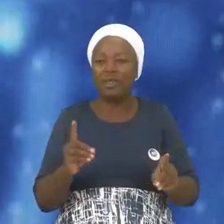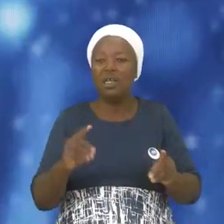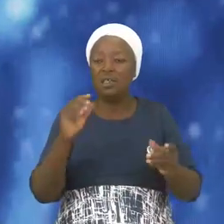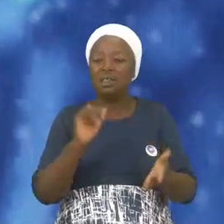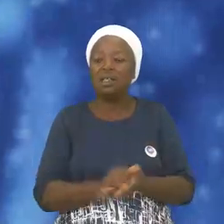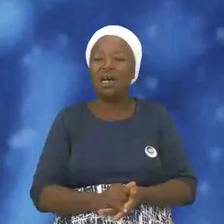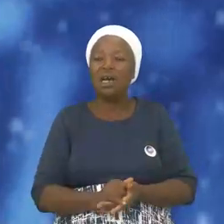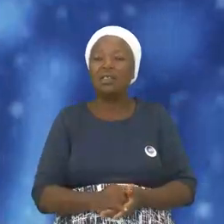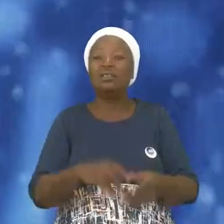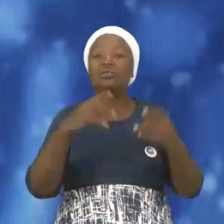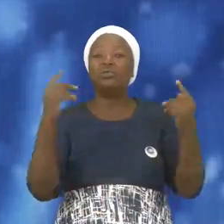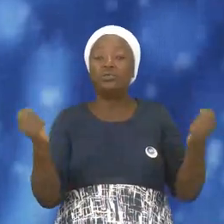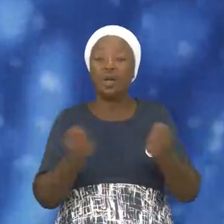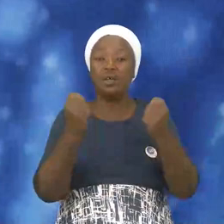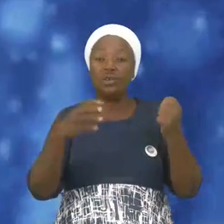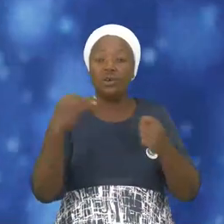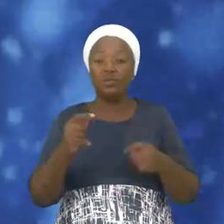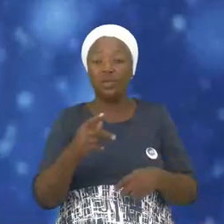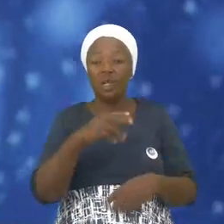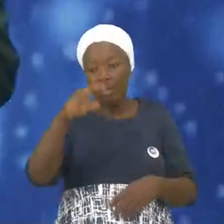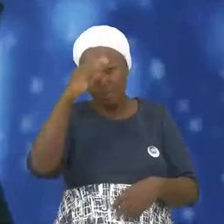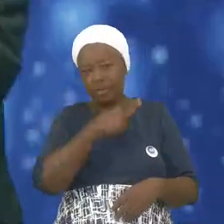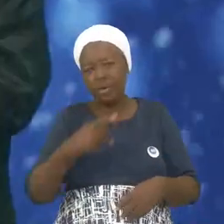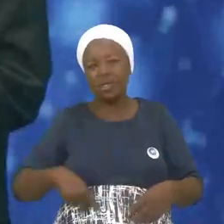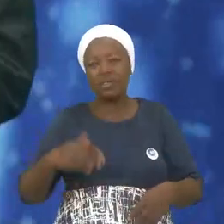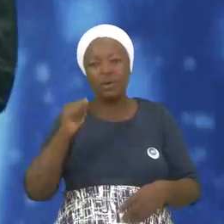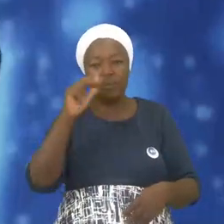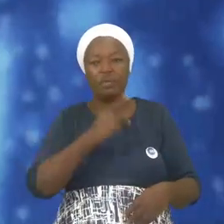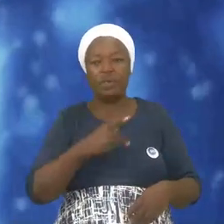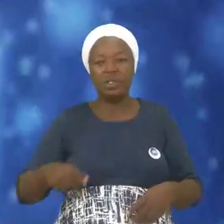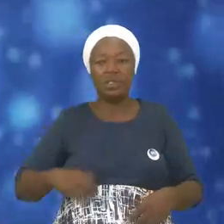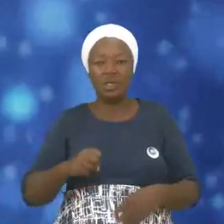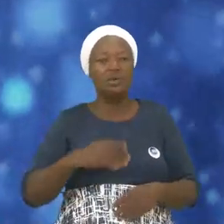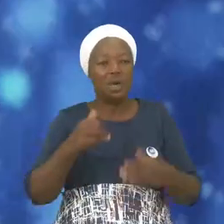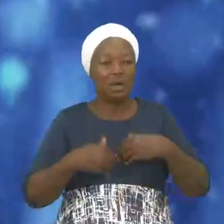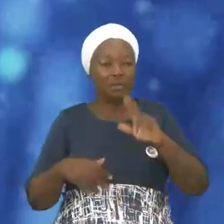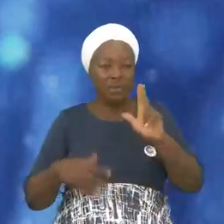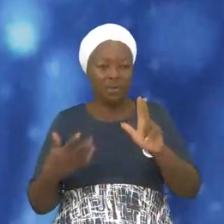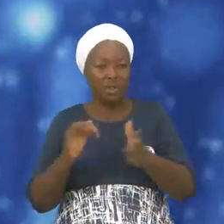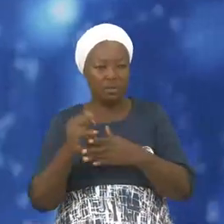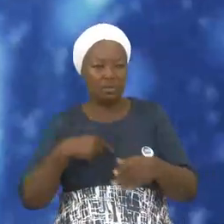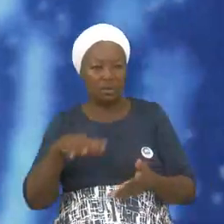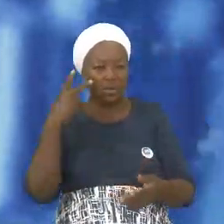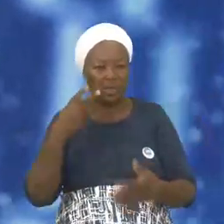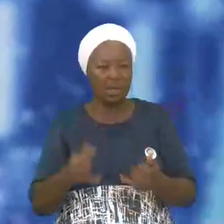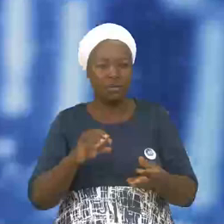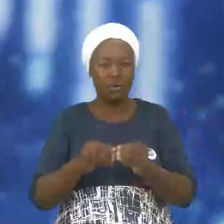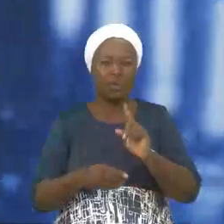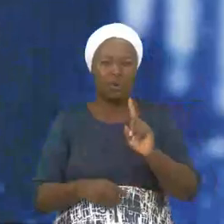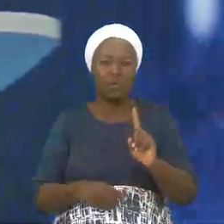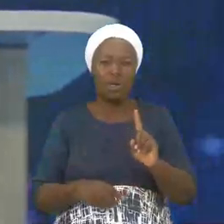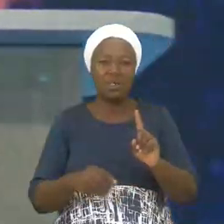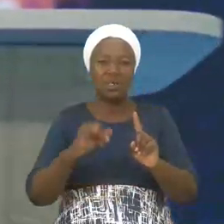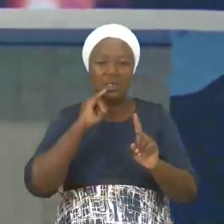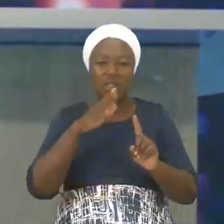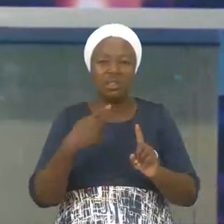apporte la guérison, qui apporte la délivrance. Ce triomphe du prince des princes. Il y a